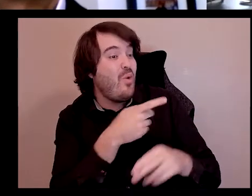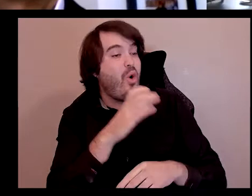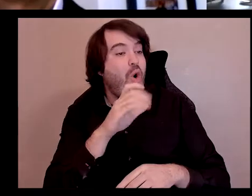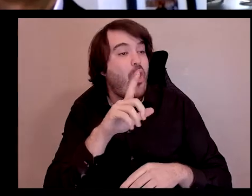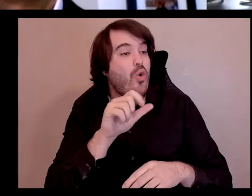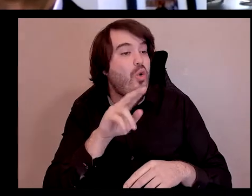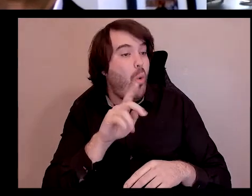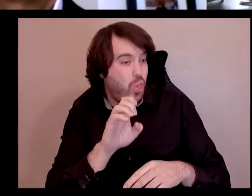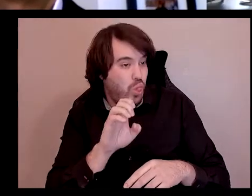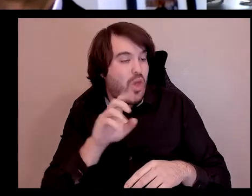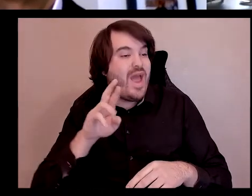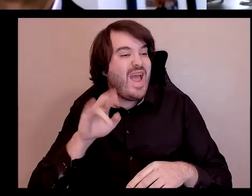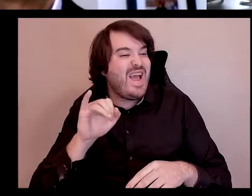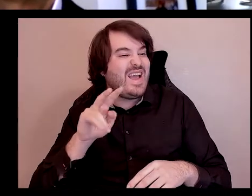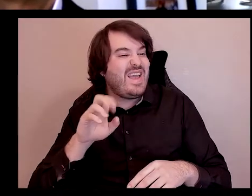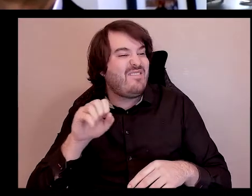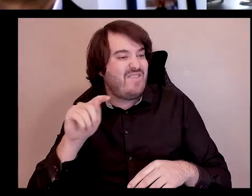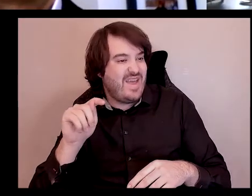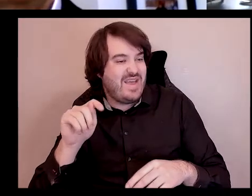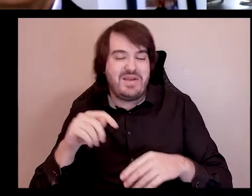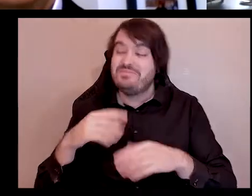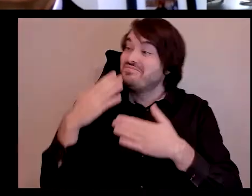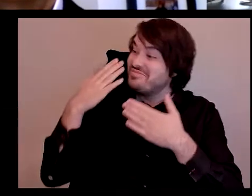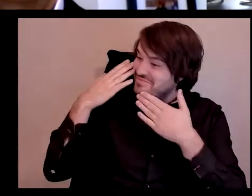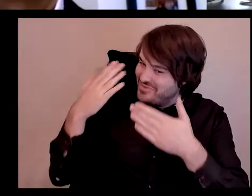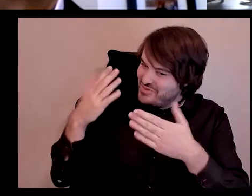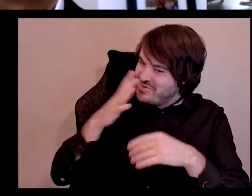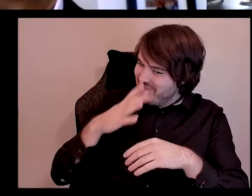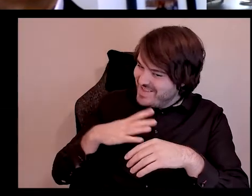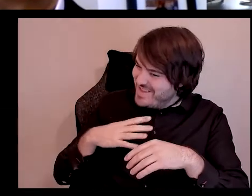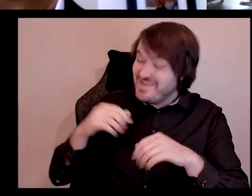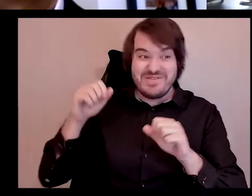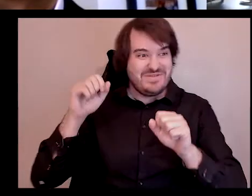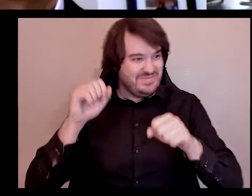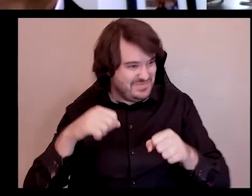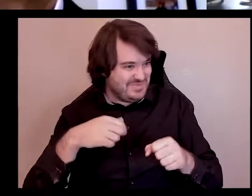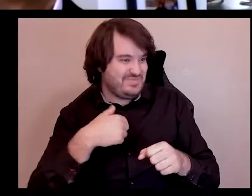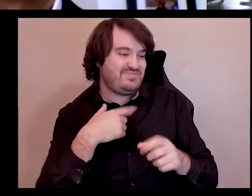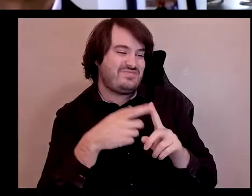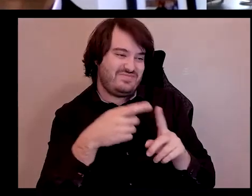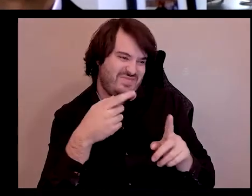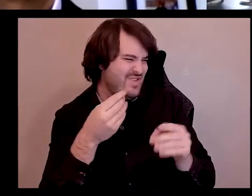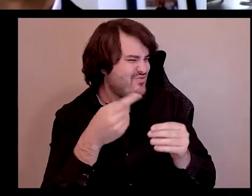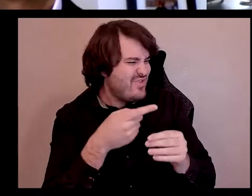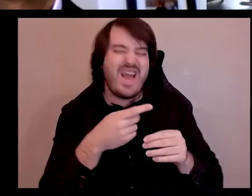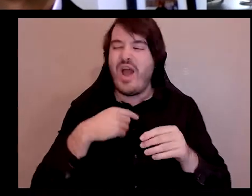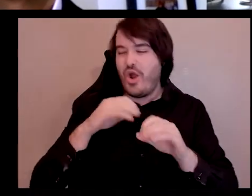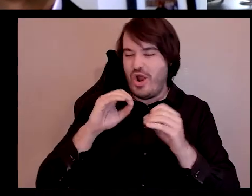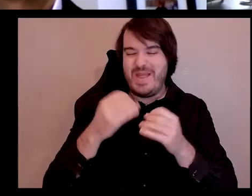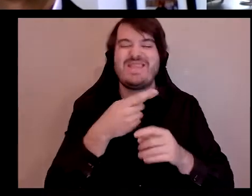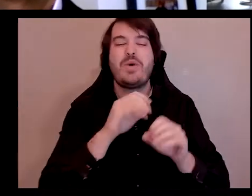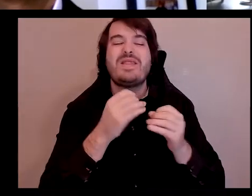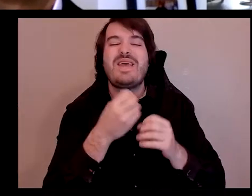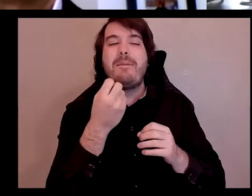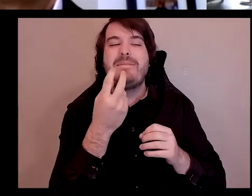notre invité d'aujourd'hui, Claude Rivet. Bonjour Claude. Bonjour Madame de Guire, merci alors, de Claude l'invitation. Alors Claude est de l'organisme